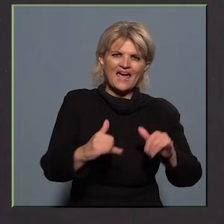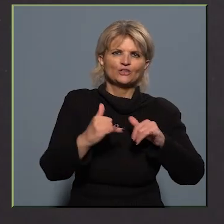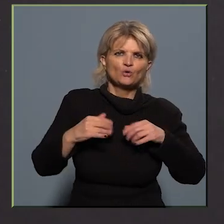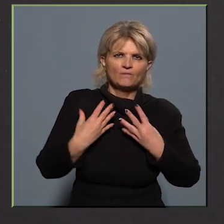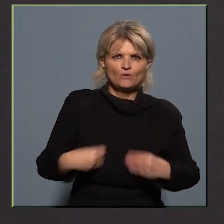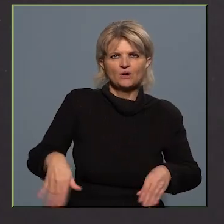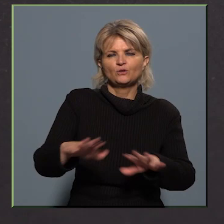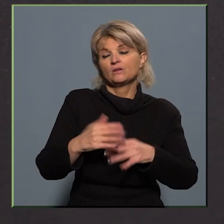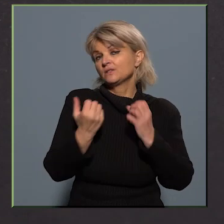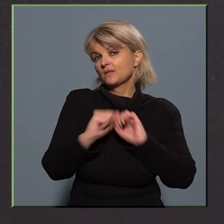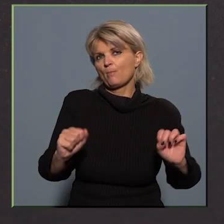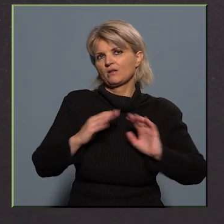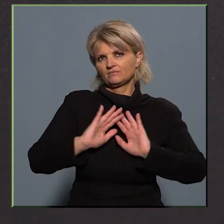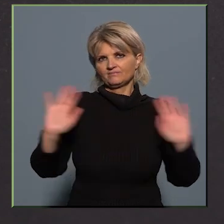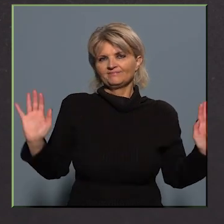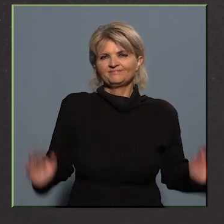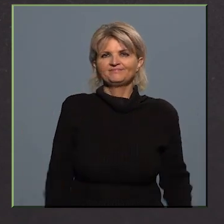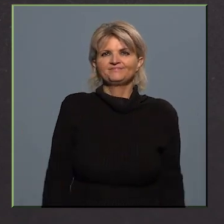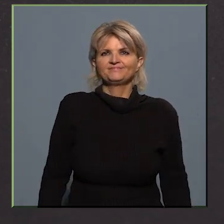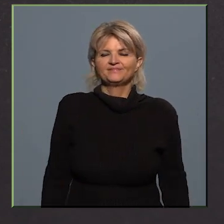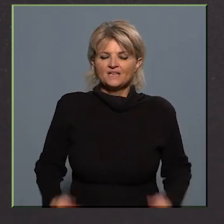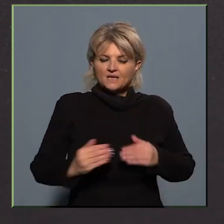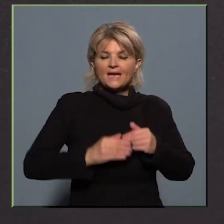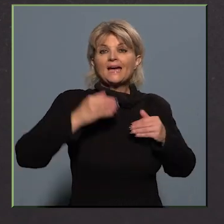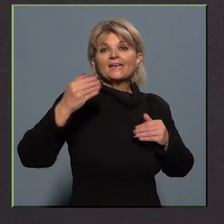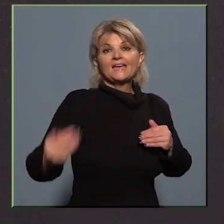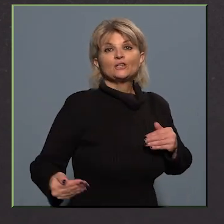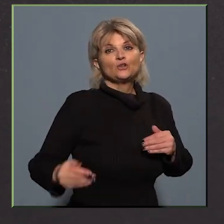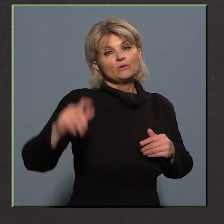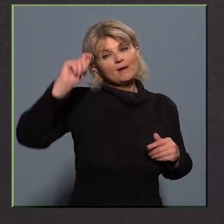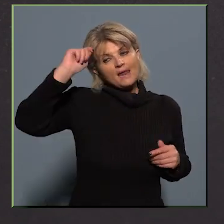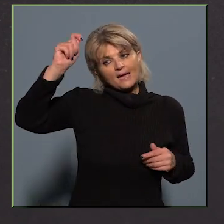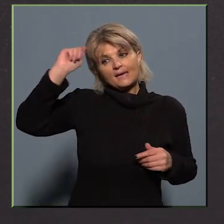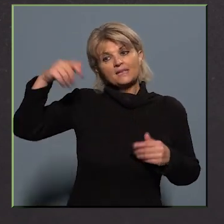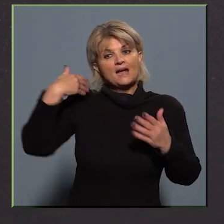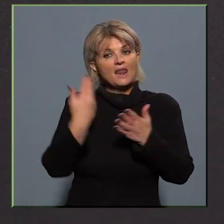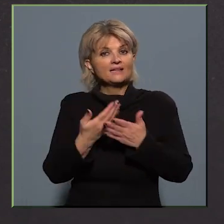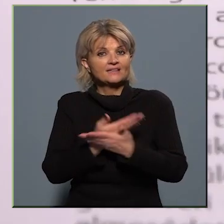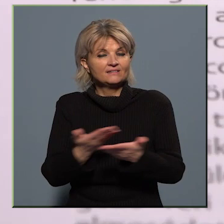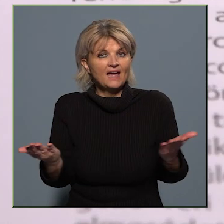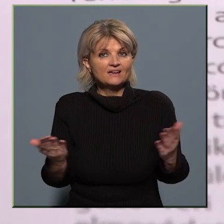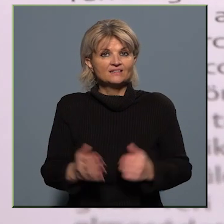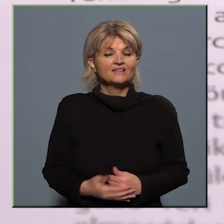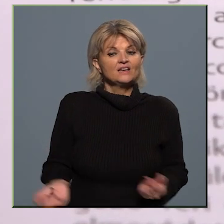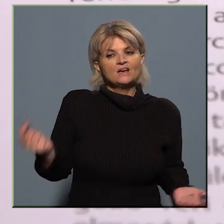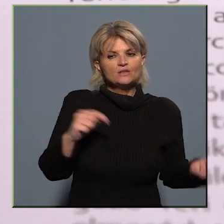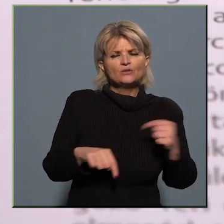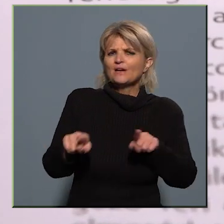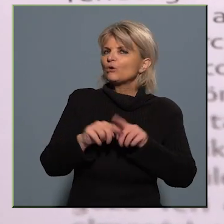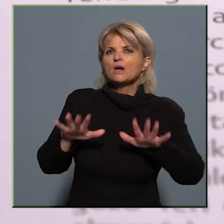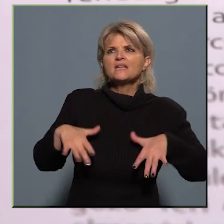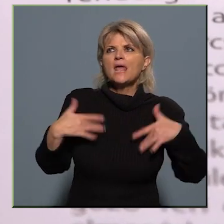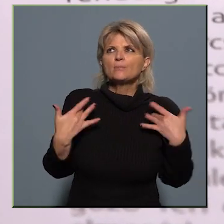szabadok voltunk. Aztán később, amikor már legények lettetek, akkor meg jöttek olyan